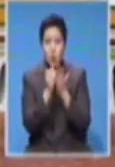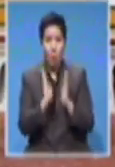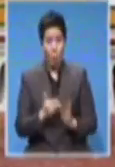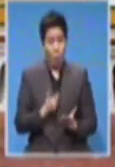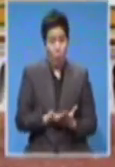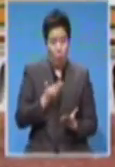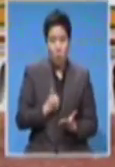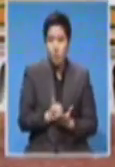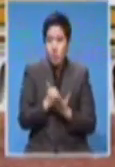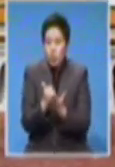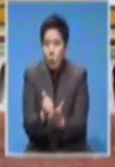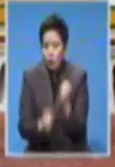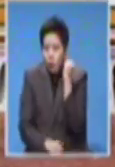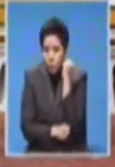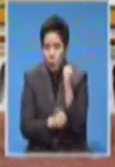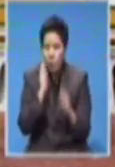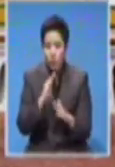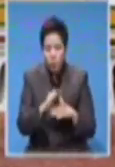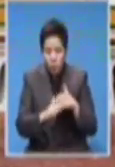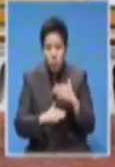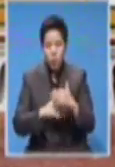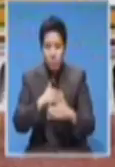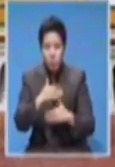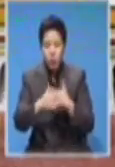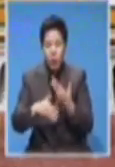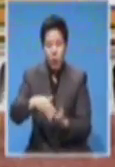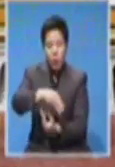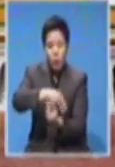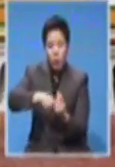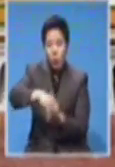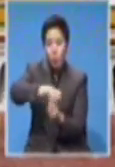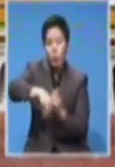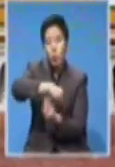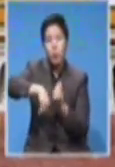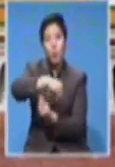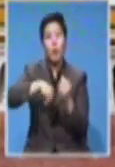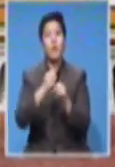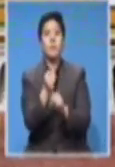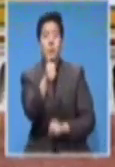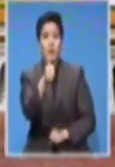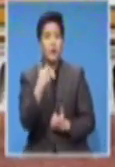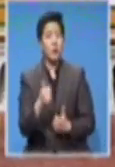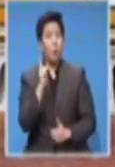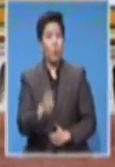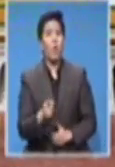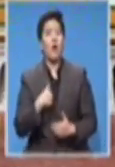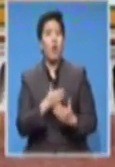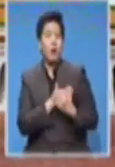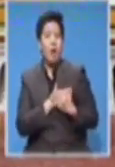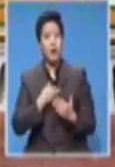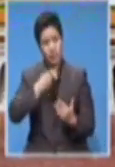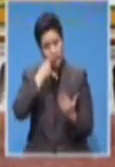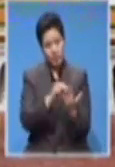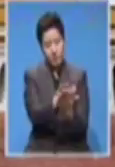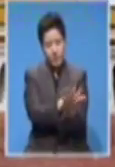นะครับมันก็จะทำทุกอย่างเดินหน้าไปได้อย่ามามัวตำหนิติติงท่านทุกคนต้องรักชาตินะครับรักประเทศนะวิธีการใน